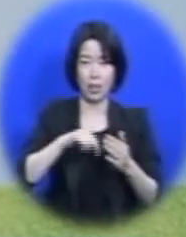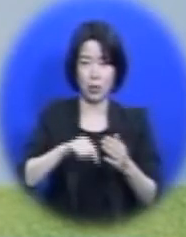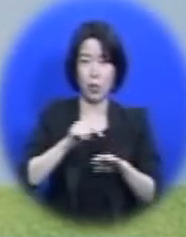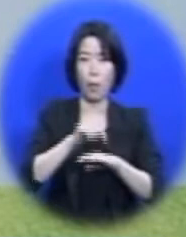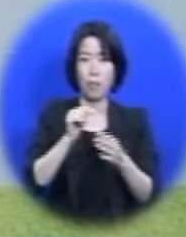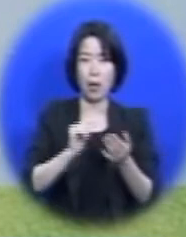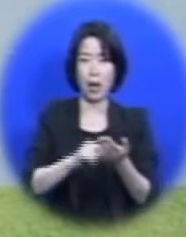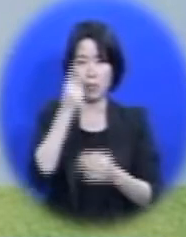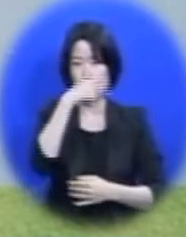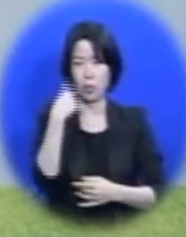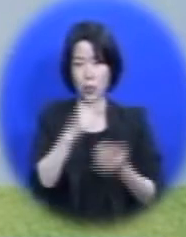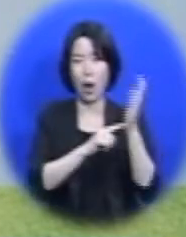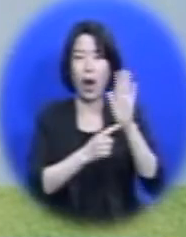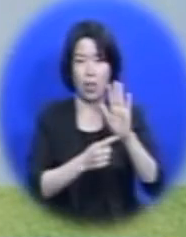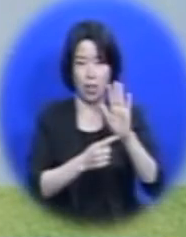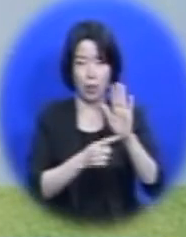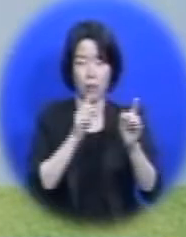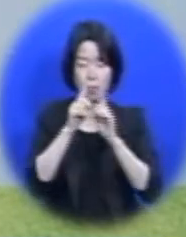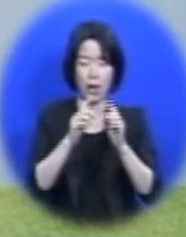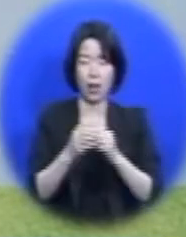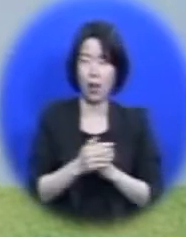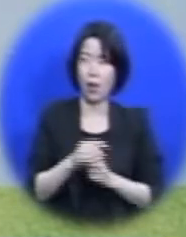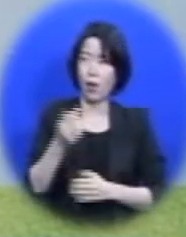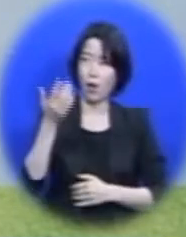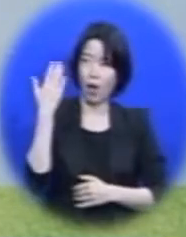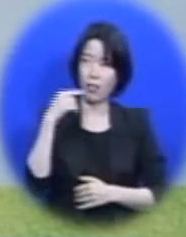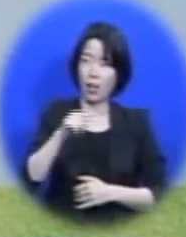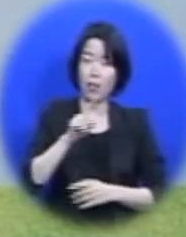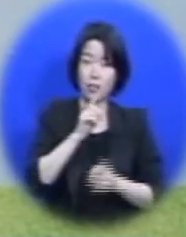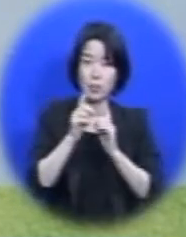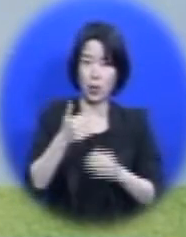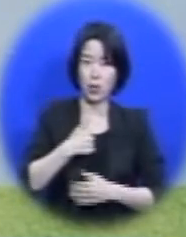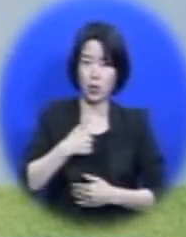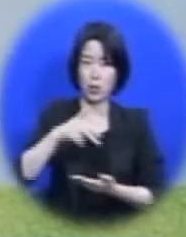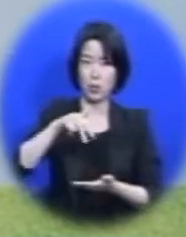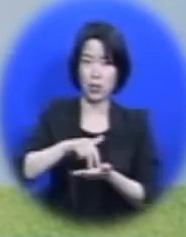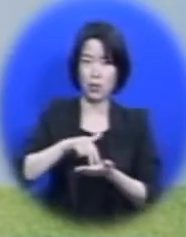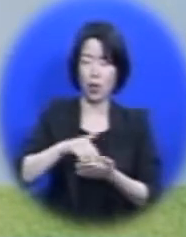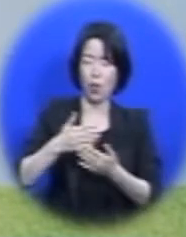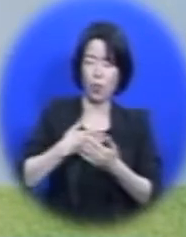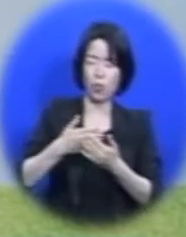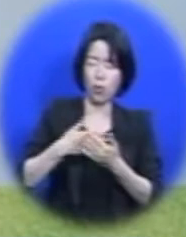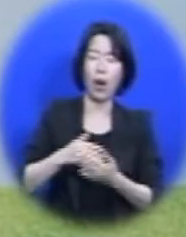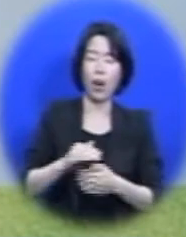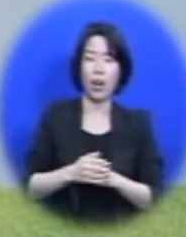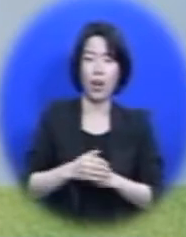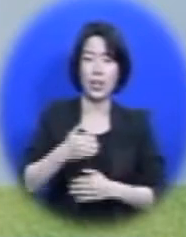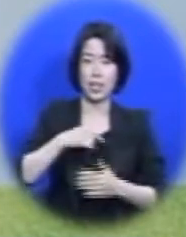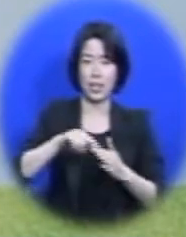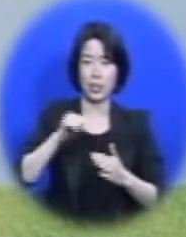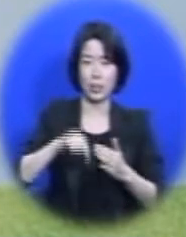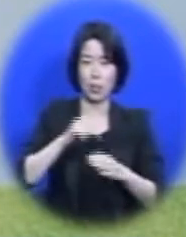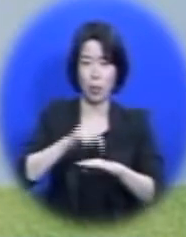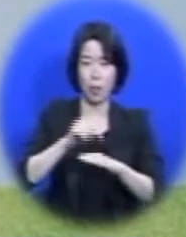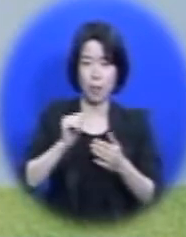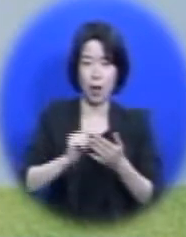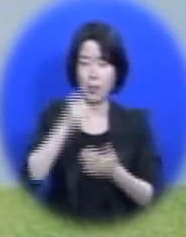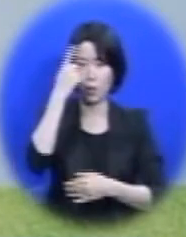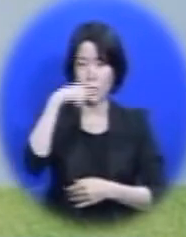마음이. 그때는 그 말이 정말 저에게 있어서는 그렇게 두려울 수가 없었습니다. 제 속에 있는 마음이 제 얼굴이